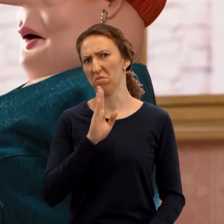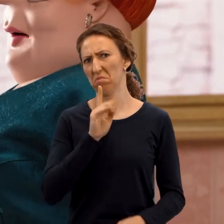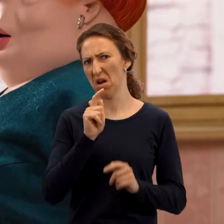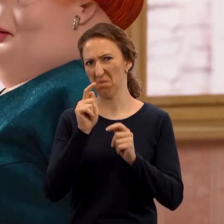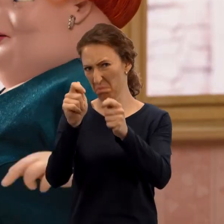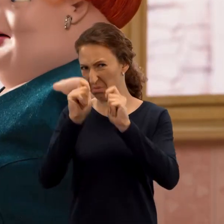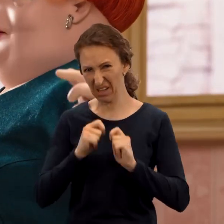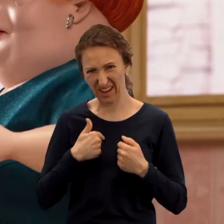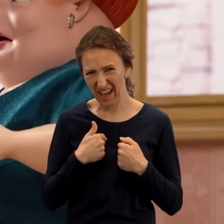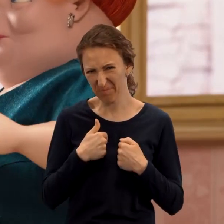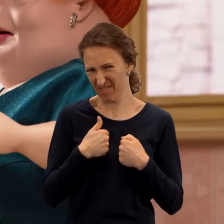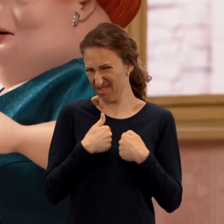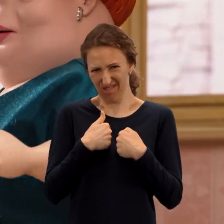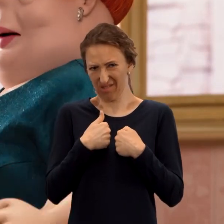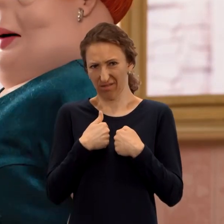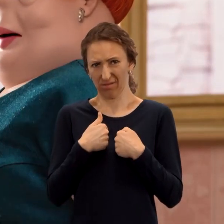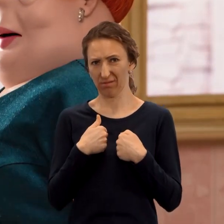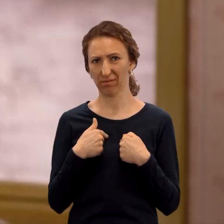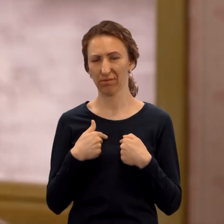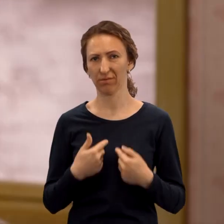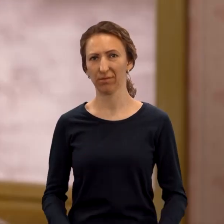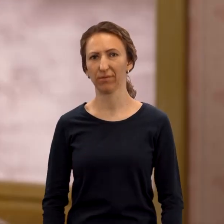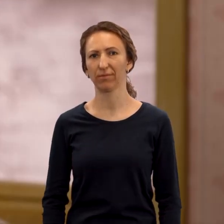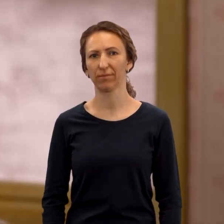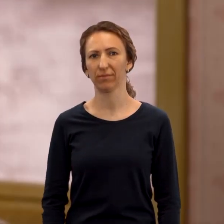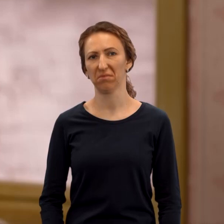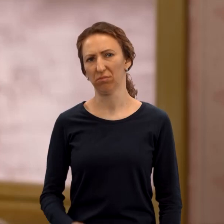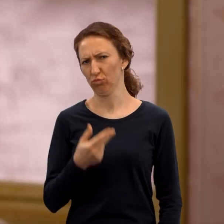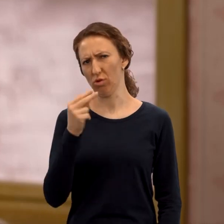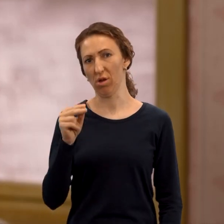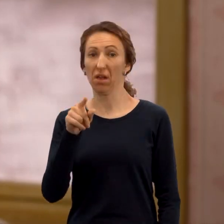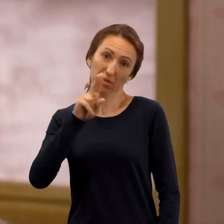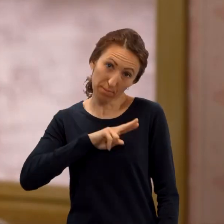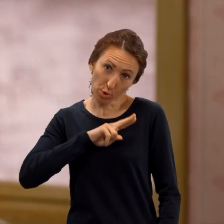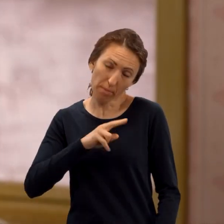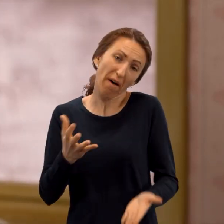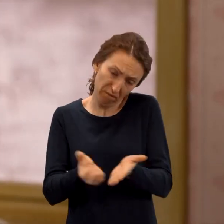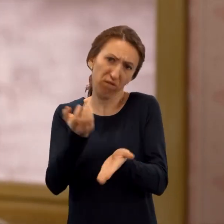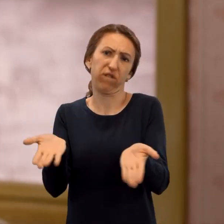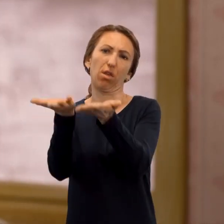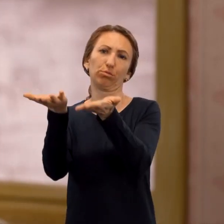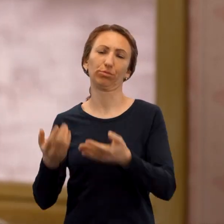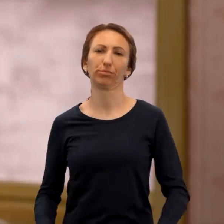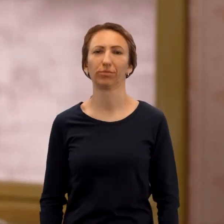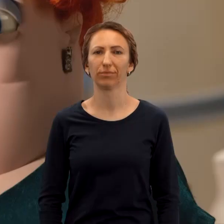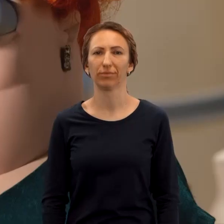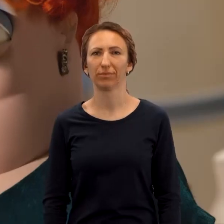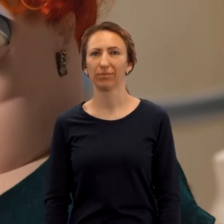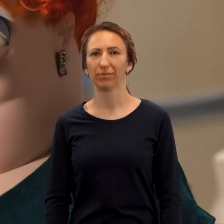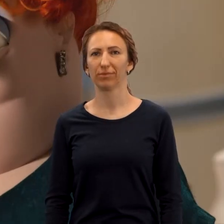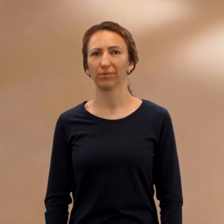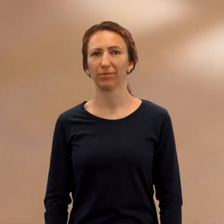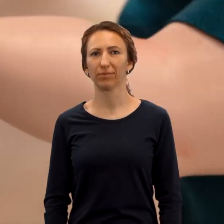Chyba nie chcesz powiedzieć, że to prezent dla mnie. Nie, ale jeśli ci się podoba, jest twój.